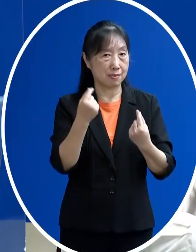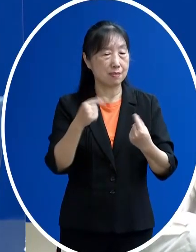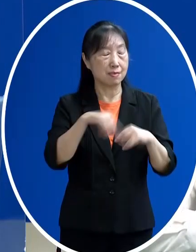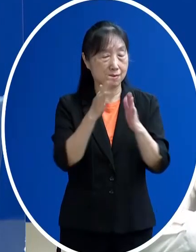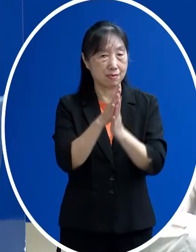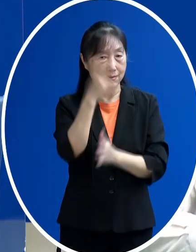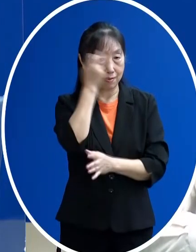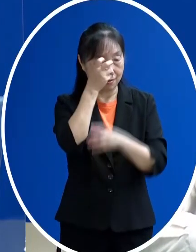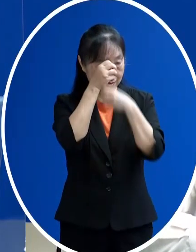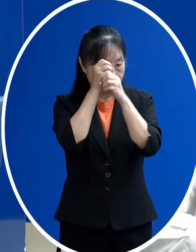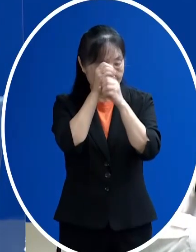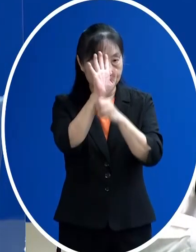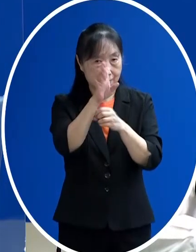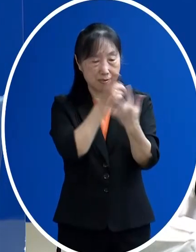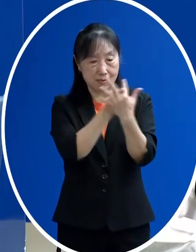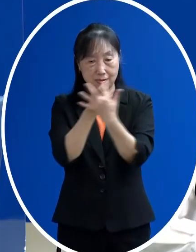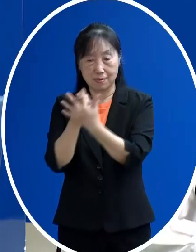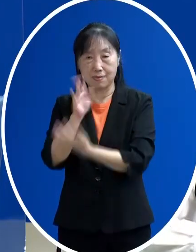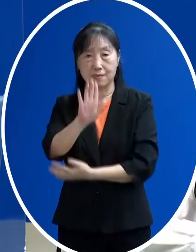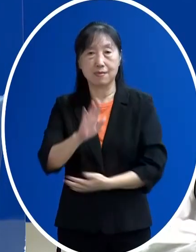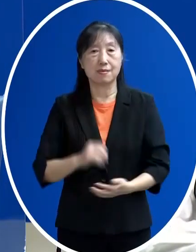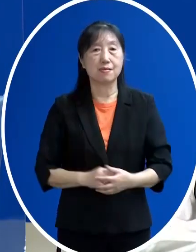检出哈这个 BA.5。